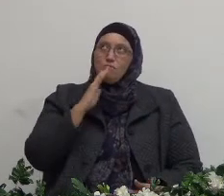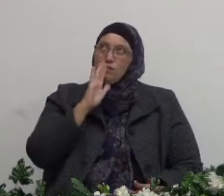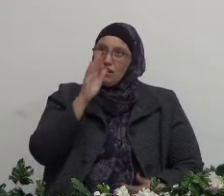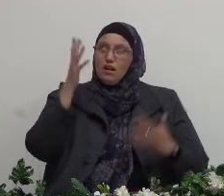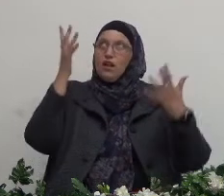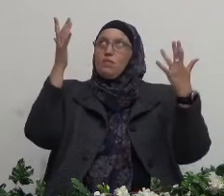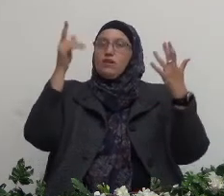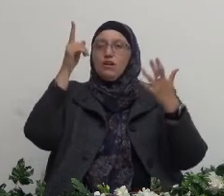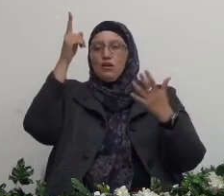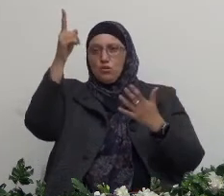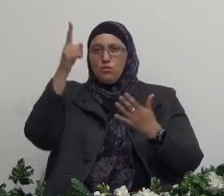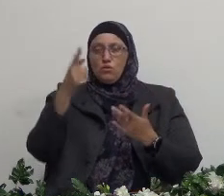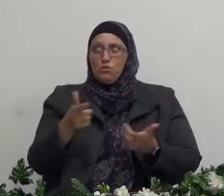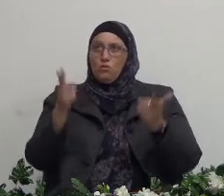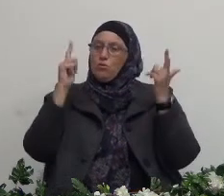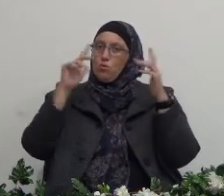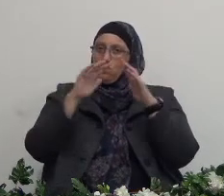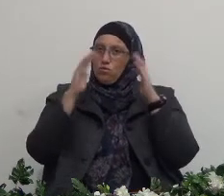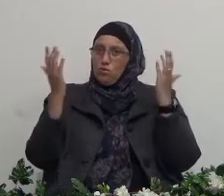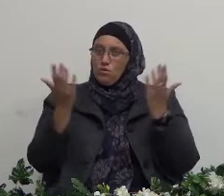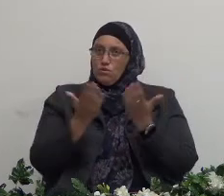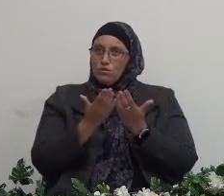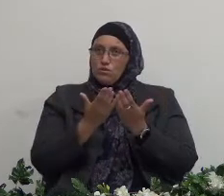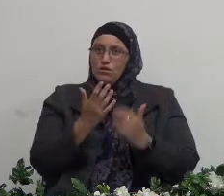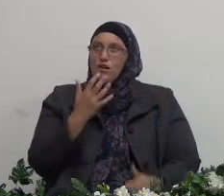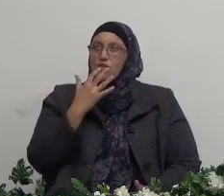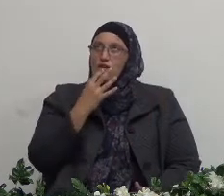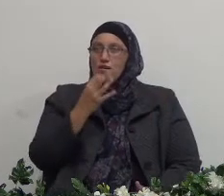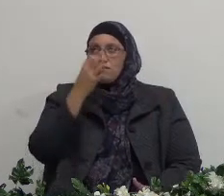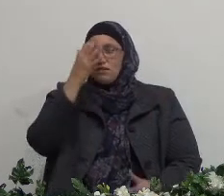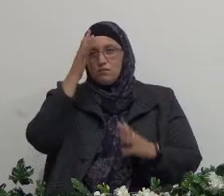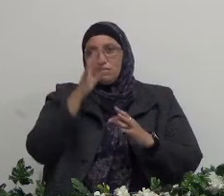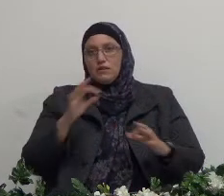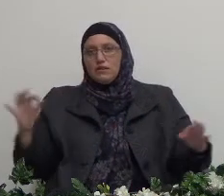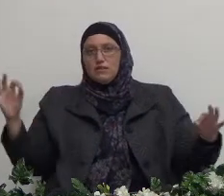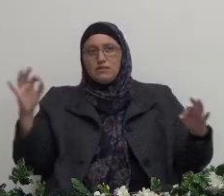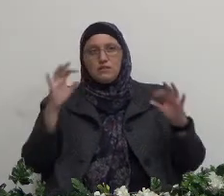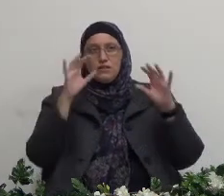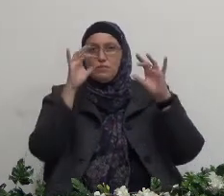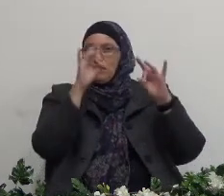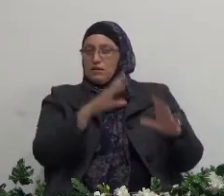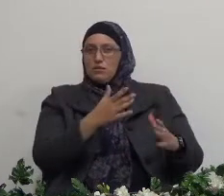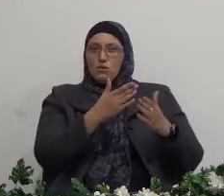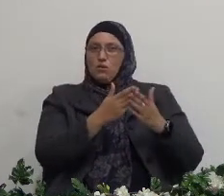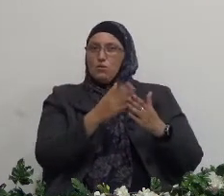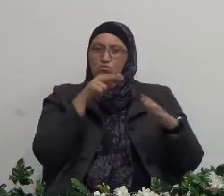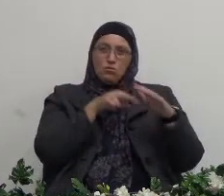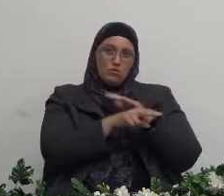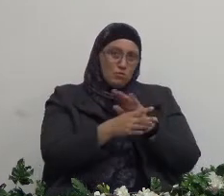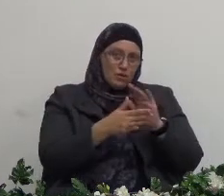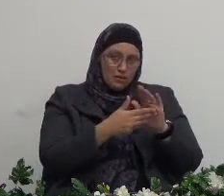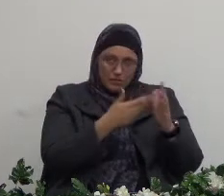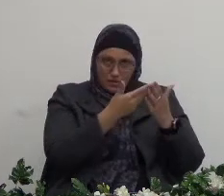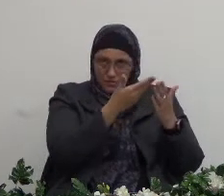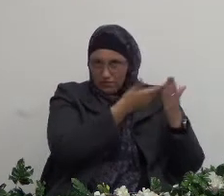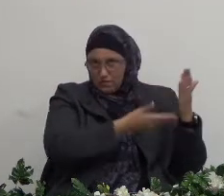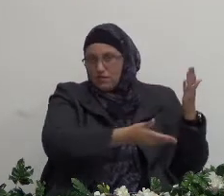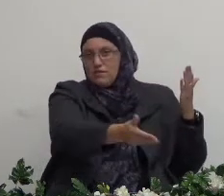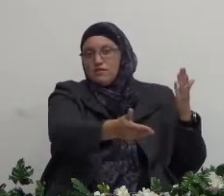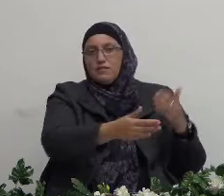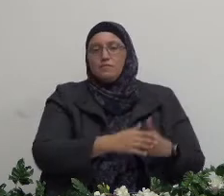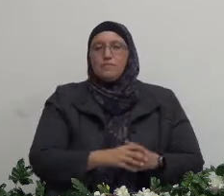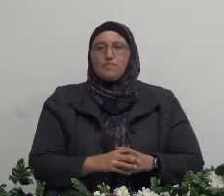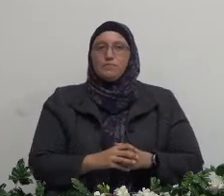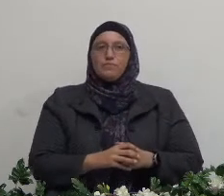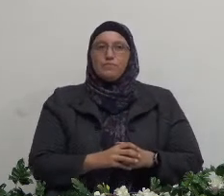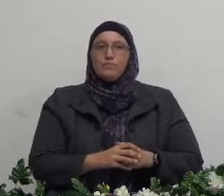العالمين والصلاة والسلام على محمد وآله الطيبين الطاهرين اللهم صل